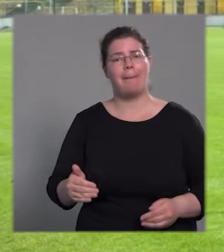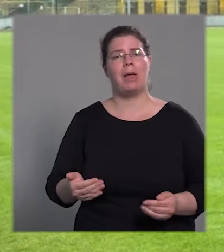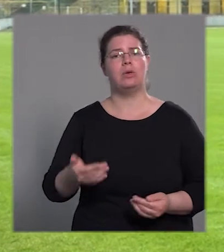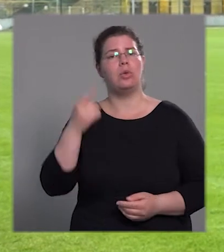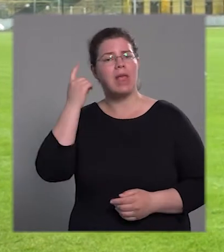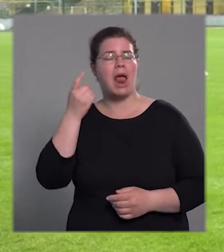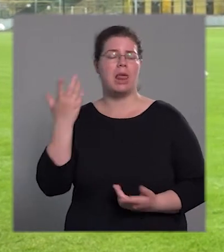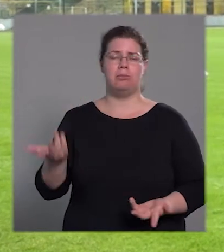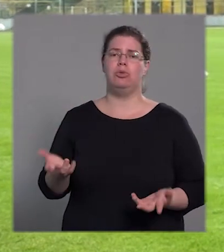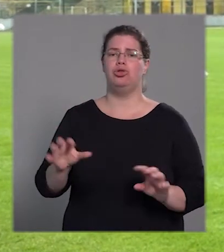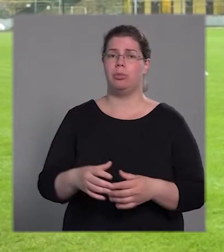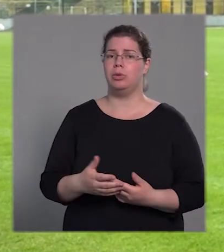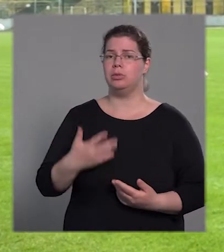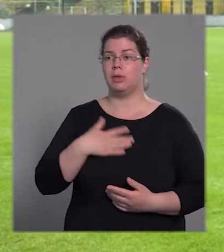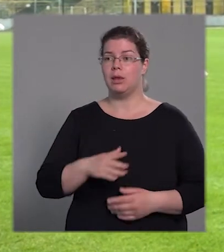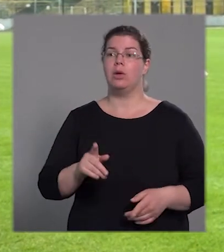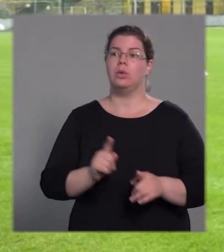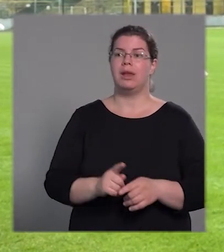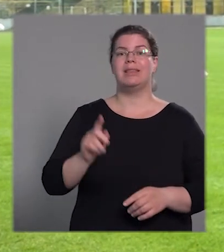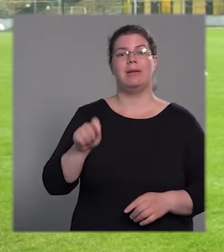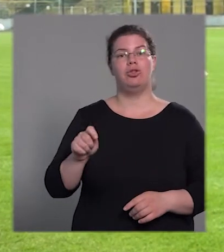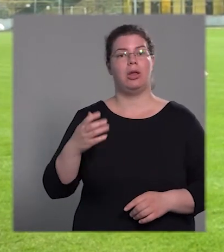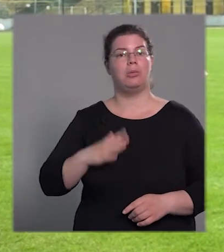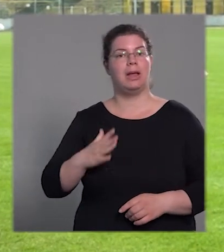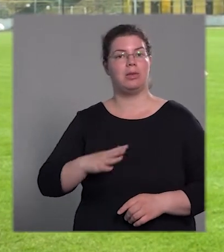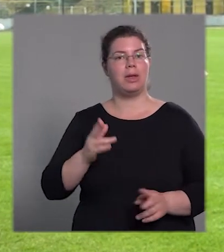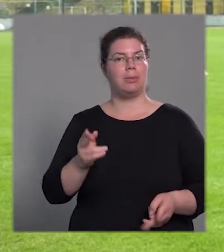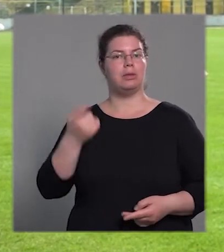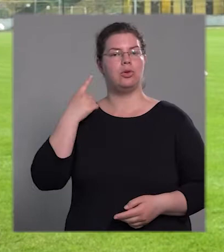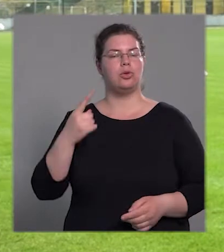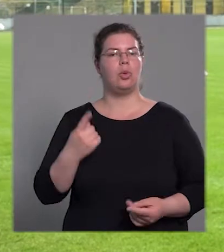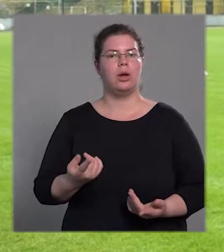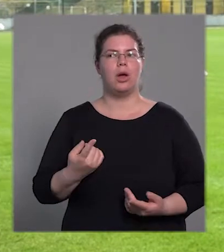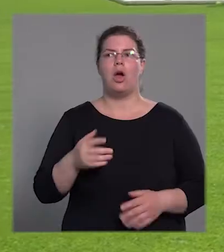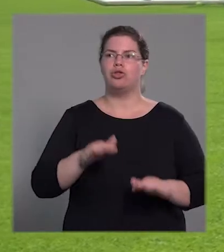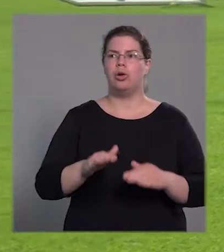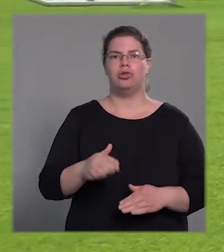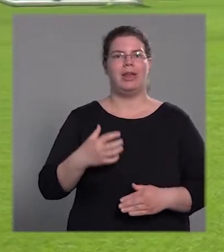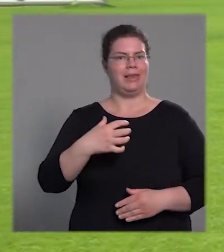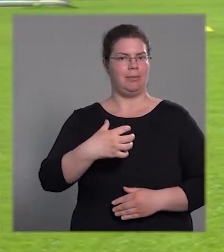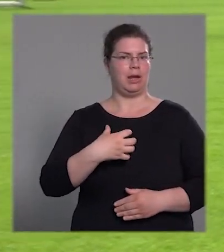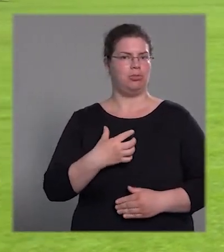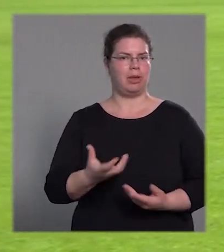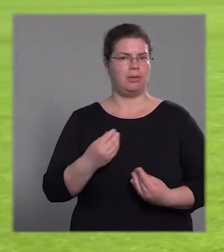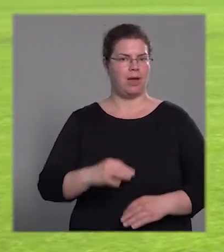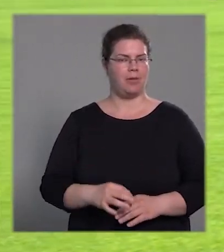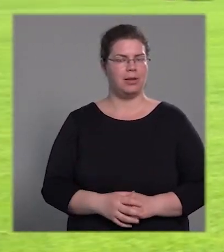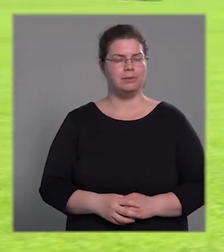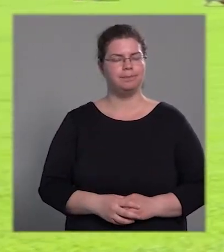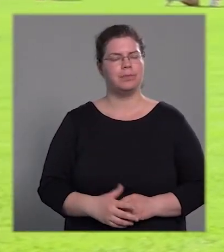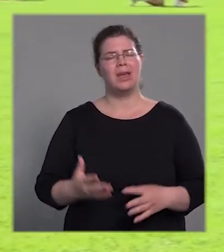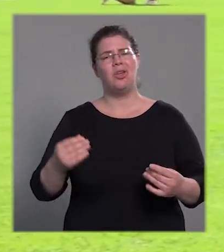ugyanazt képviseljük, hogy méltóképpen tudjuk fölvenni magunkra a Soroksár címeres mezt. Nagyon sok